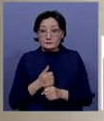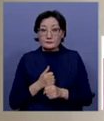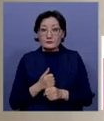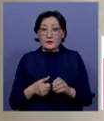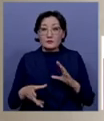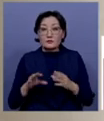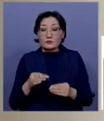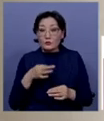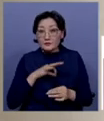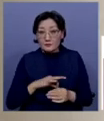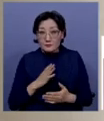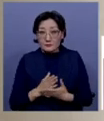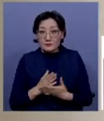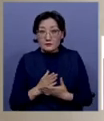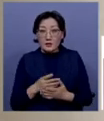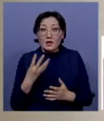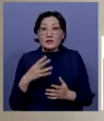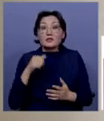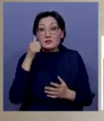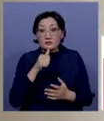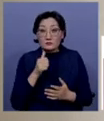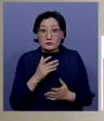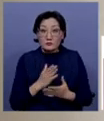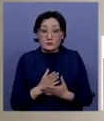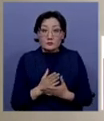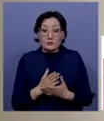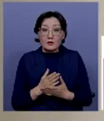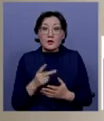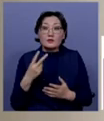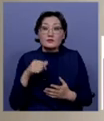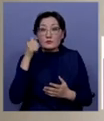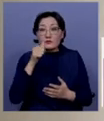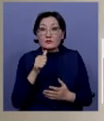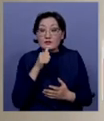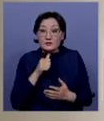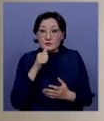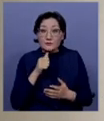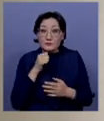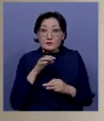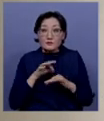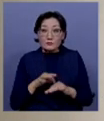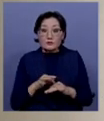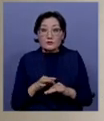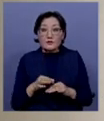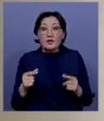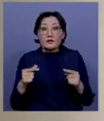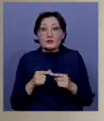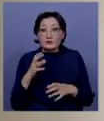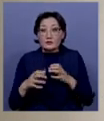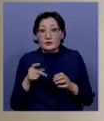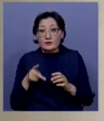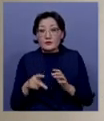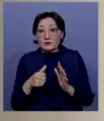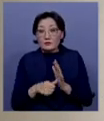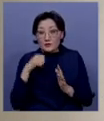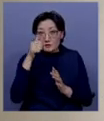жалпы қолданылып жатқанына 40 жыл болған. 20 жылда эксперимент ретінде жүргізілген, ал нақты дүние жүзінде 2006